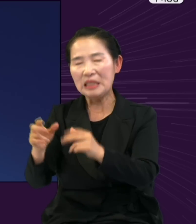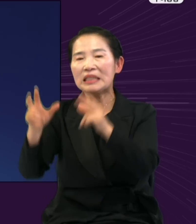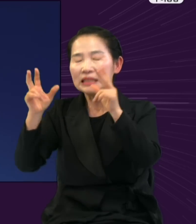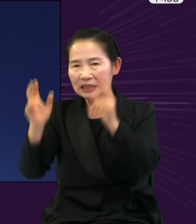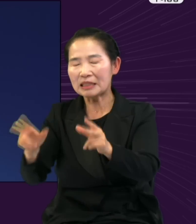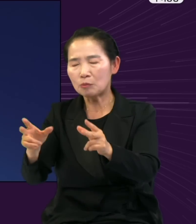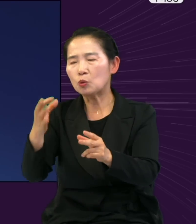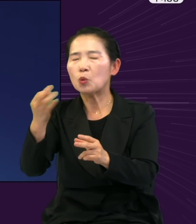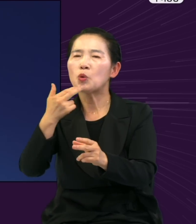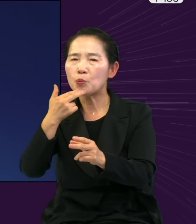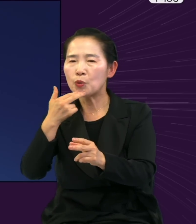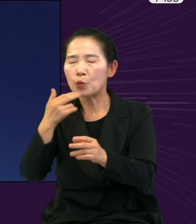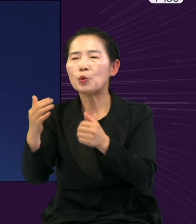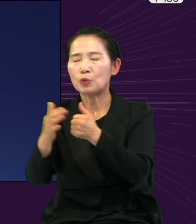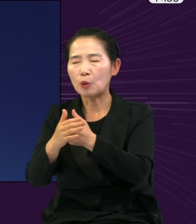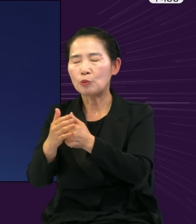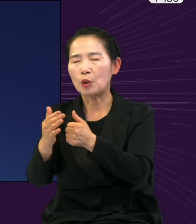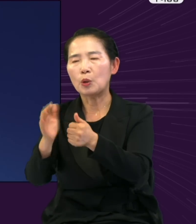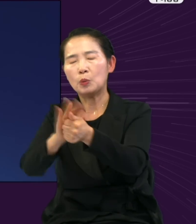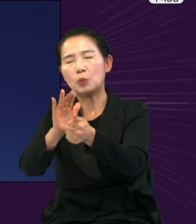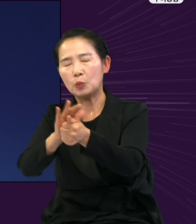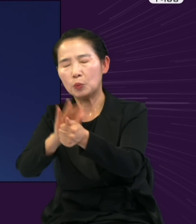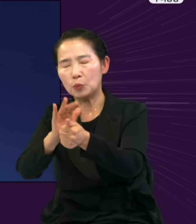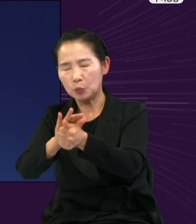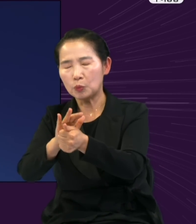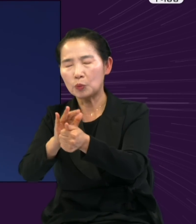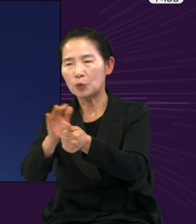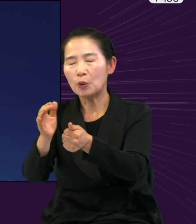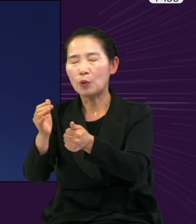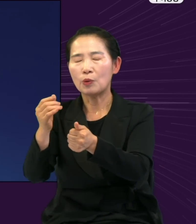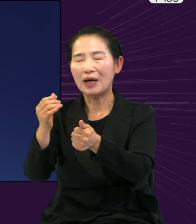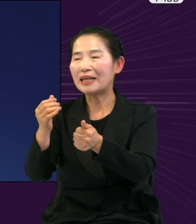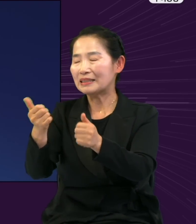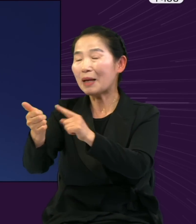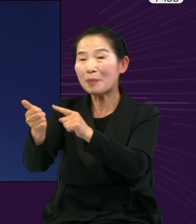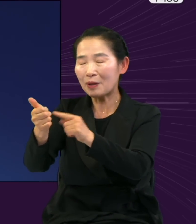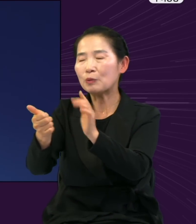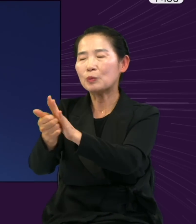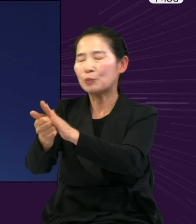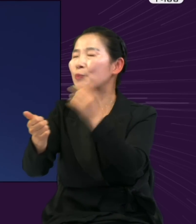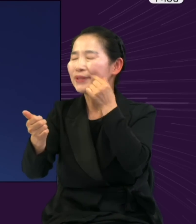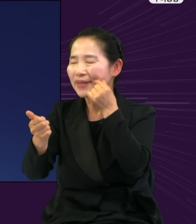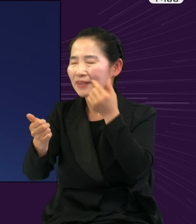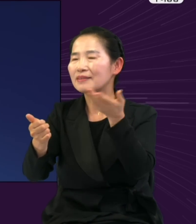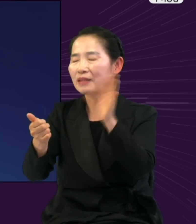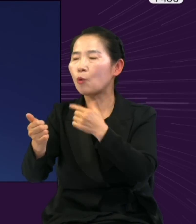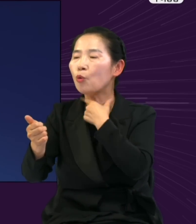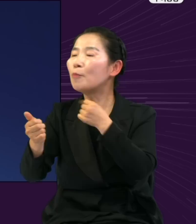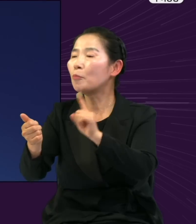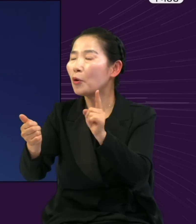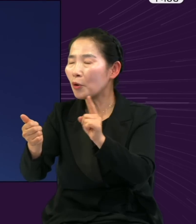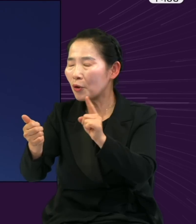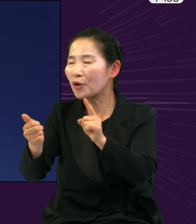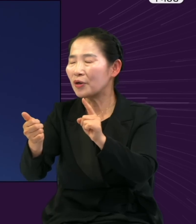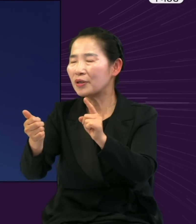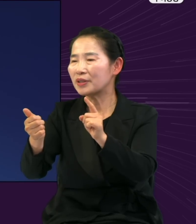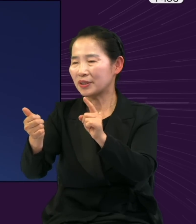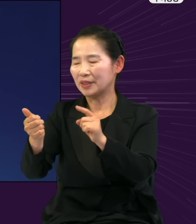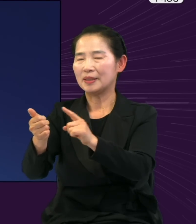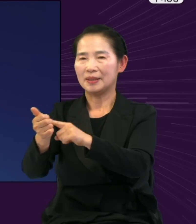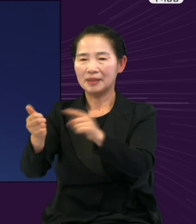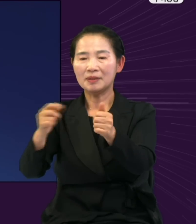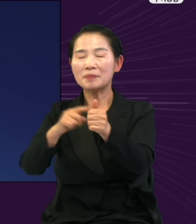없는데 넌 정말 원하는 게 뭐야? 라고 물었대요. 그래서 가브리엘 목사님이 나 군인들에게 나눠줄 성경이